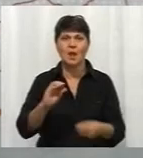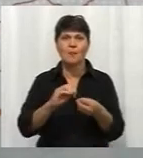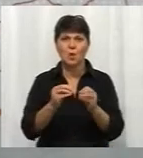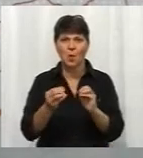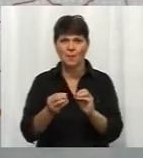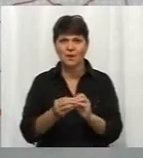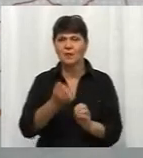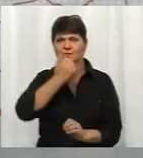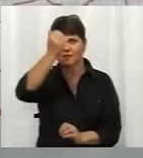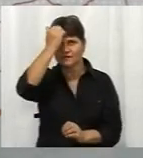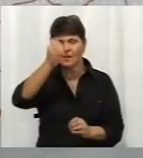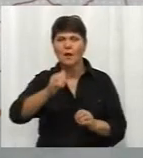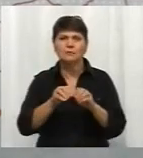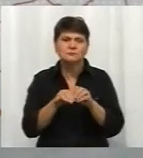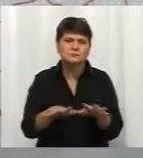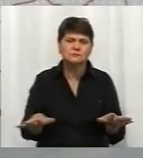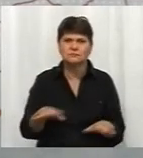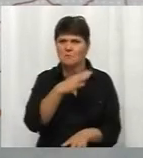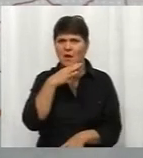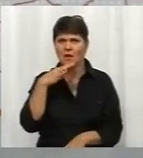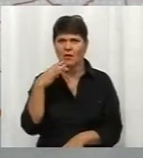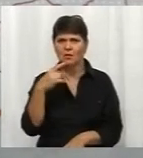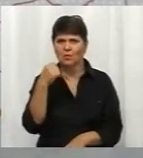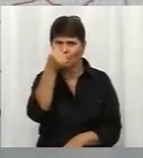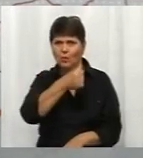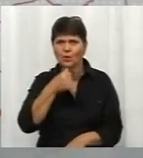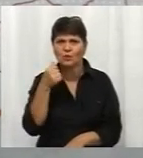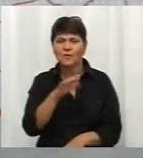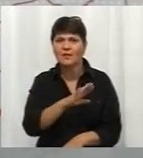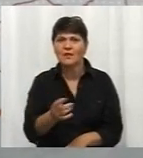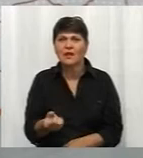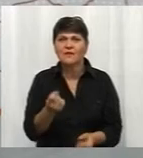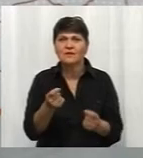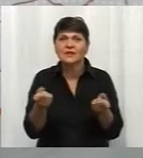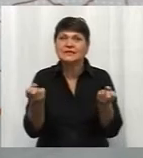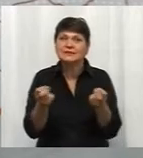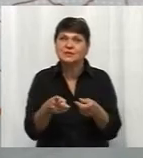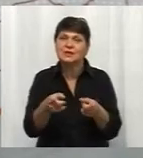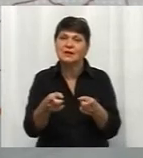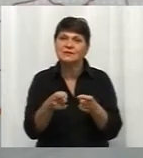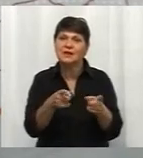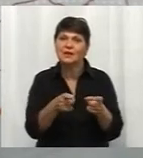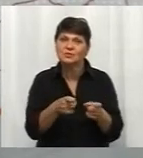завдячуючи гарній комунікації вже не один рік, у нас проблем не виникає з залученням спеціального транспорту, як